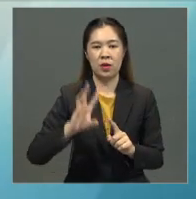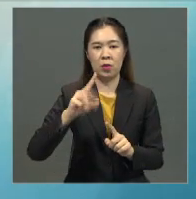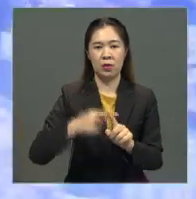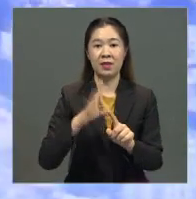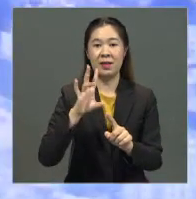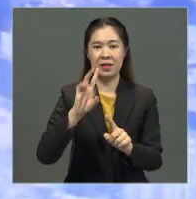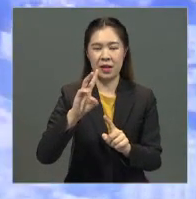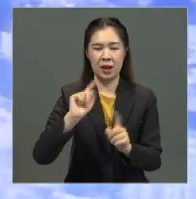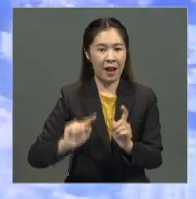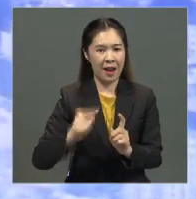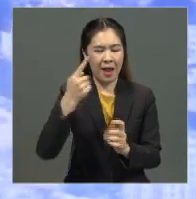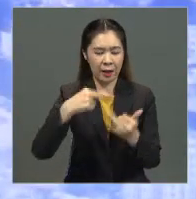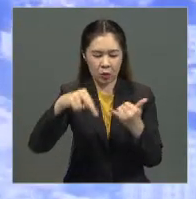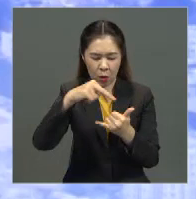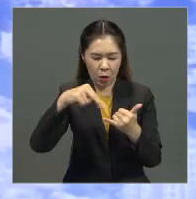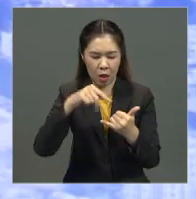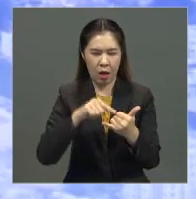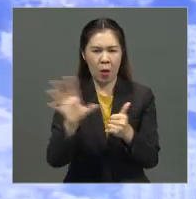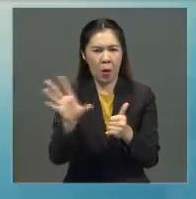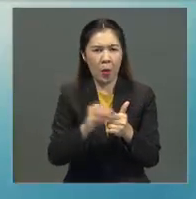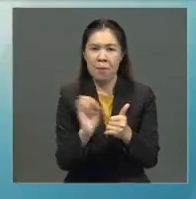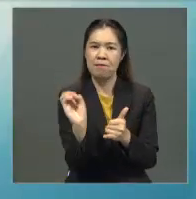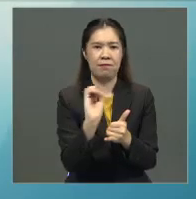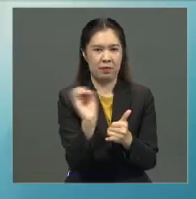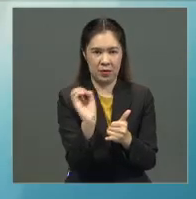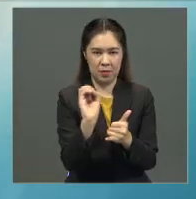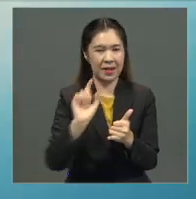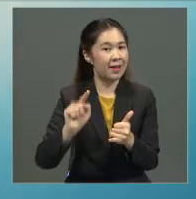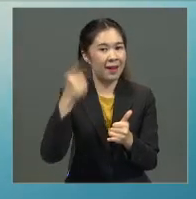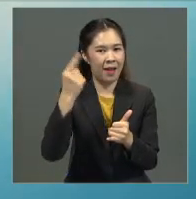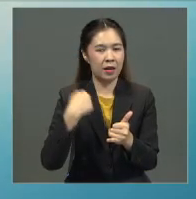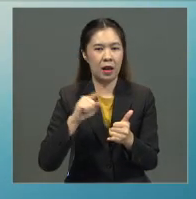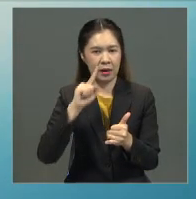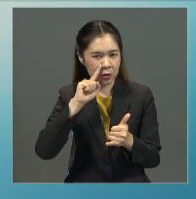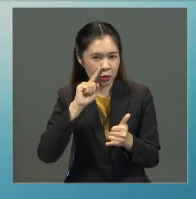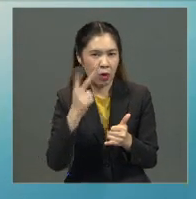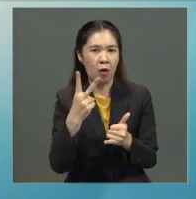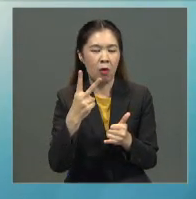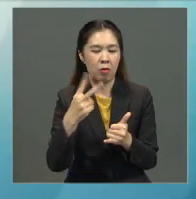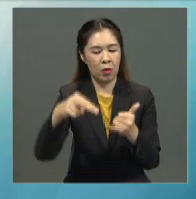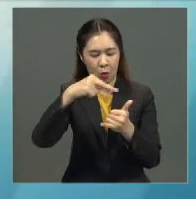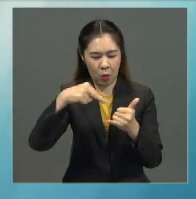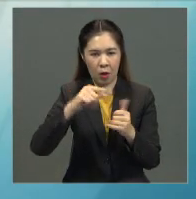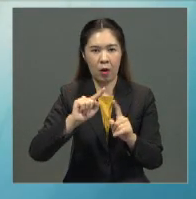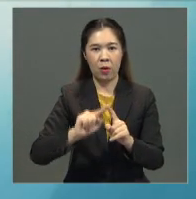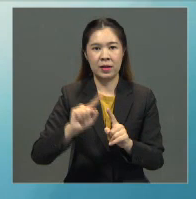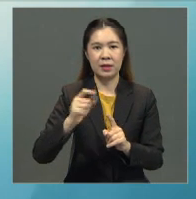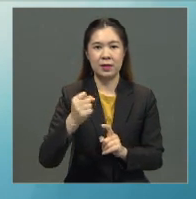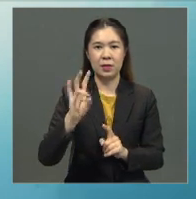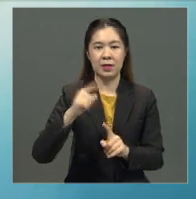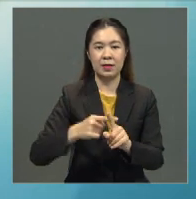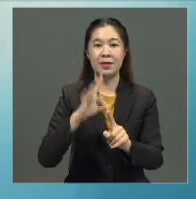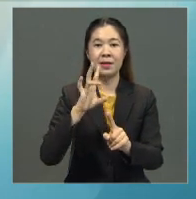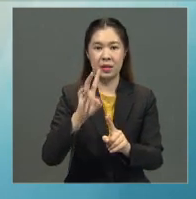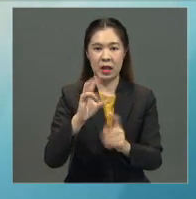ยก็ได้รับการตรวจเชื้อไปก็ตอนนั้นยังไม่พบนะคะสำหรับการตรวจครั้งแรกมาตรวจหาเชื้อครั้งที่2ในวันที่17กร